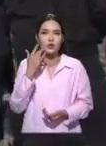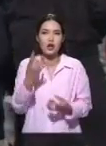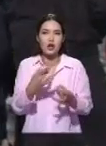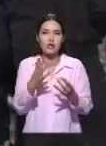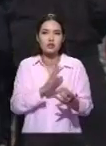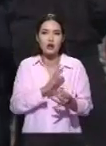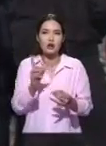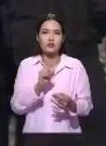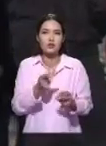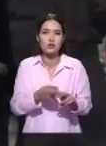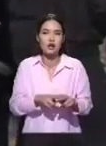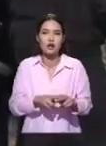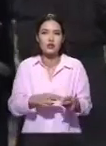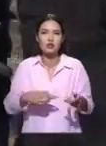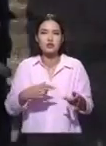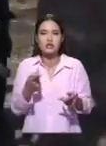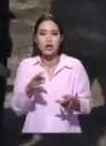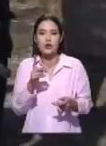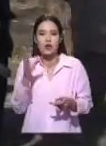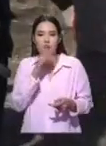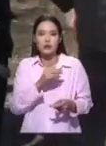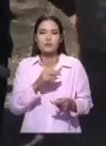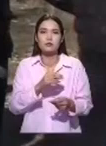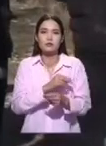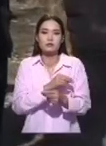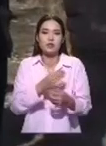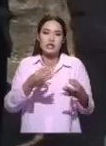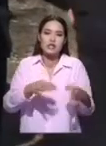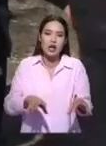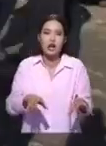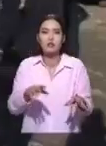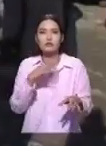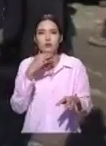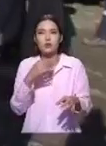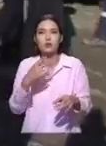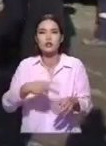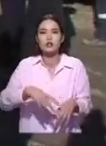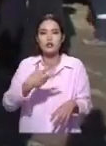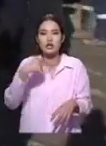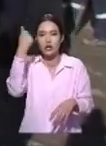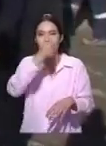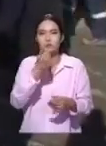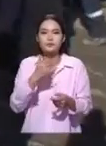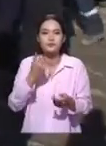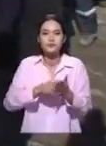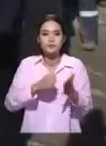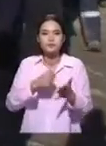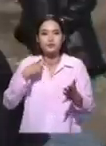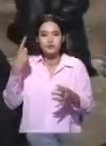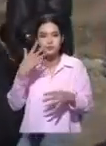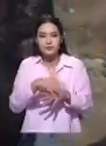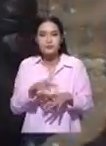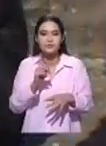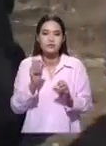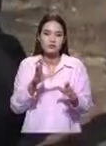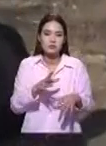доп. Соглашение по поводу того, что мы отодвигаем срок на декабрь 2023 года. Потому что мы понимаем, форс-мажорные обстоятельства, всякое может быть,